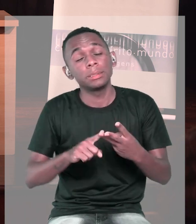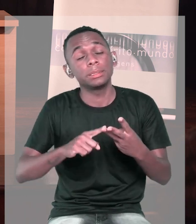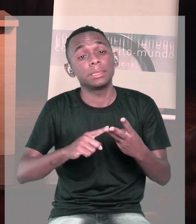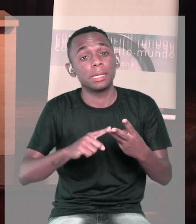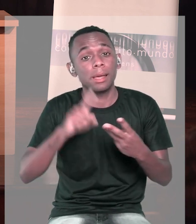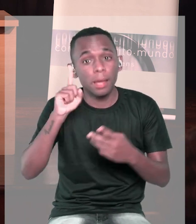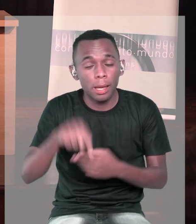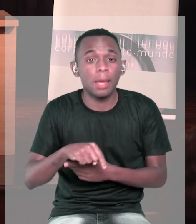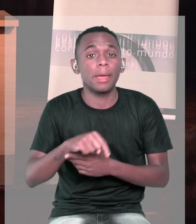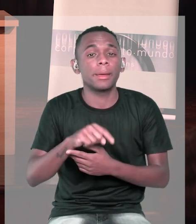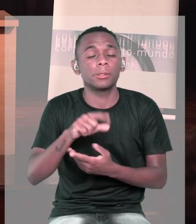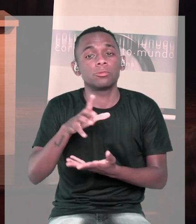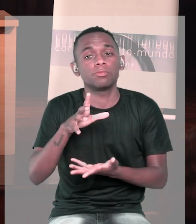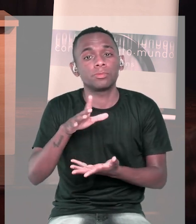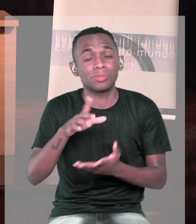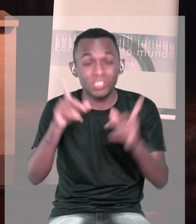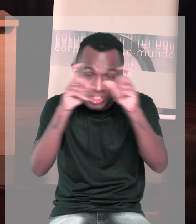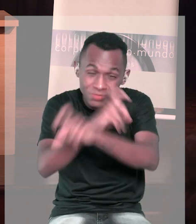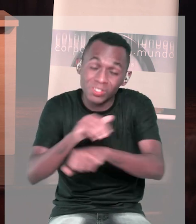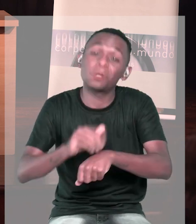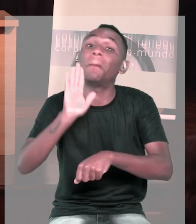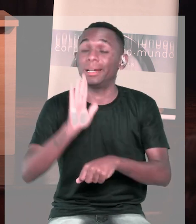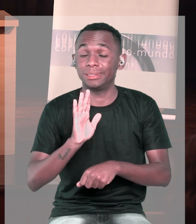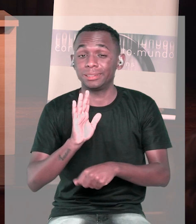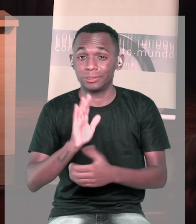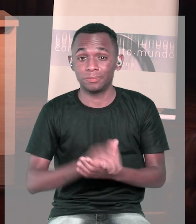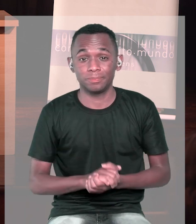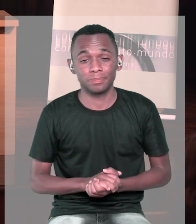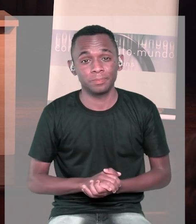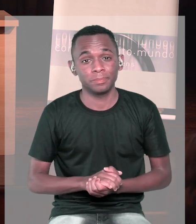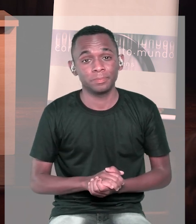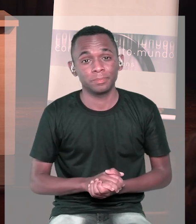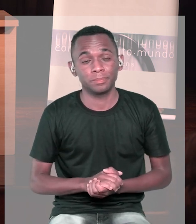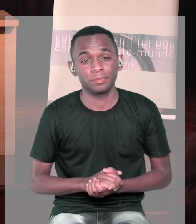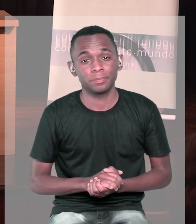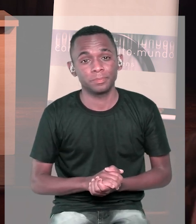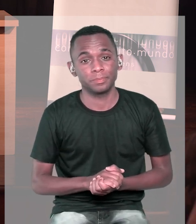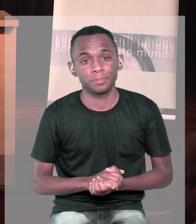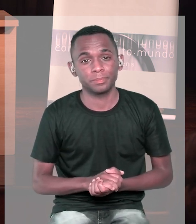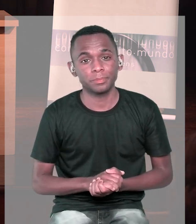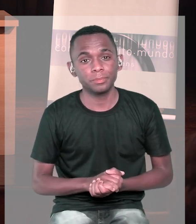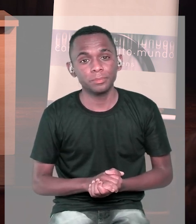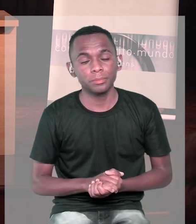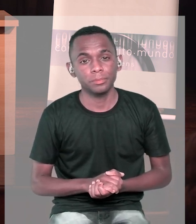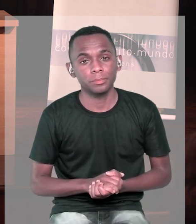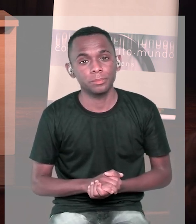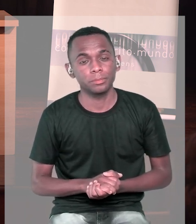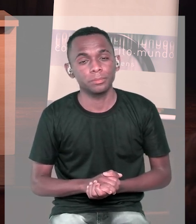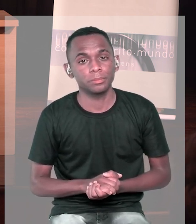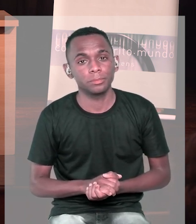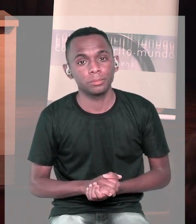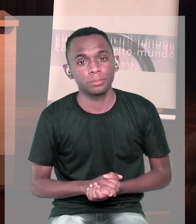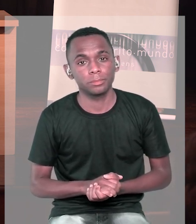proposta seria o núcleo mais complicado, Je reprends terrível. la définition romaine